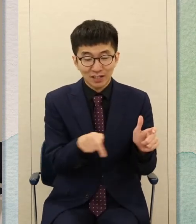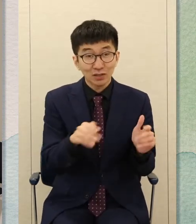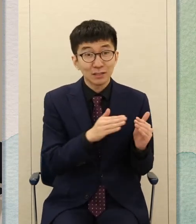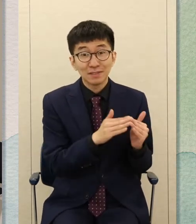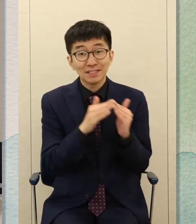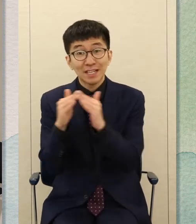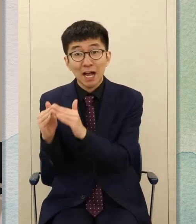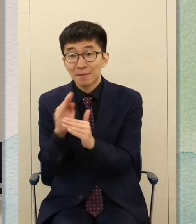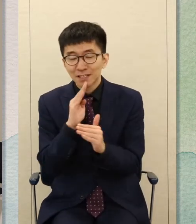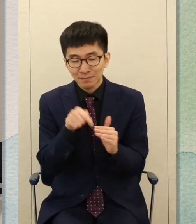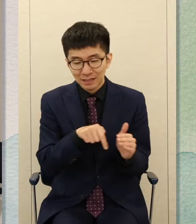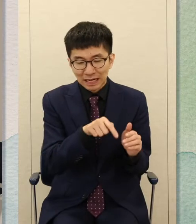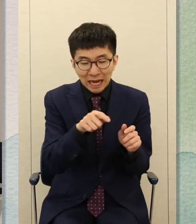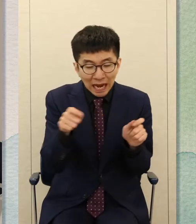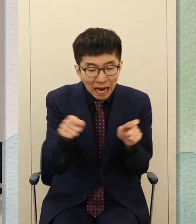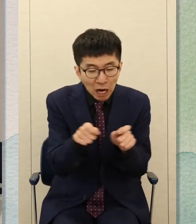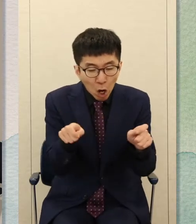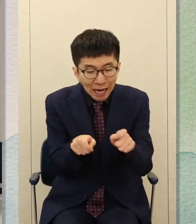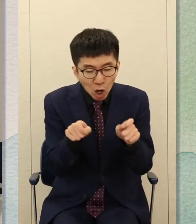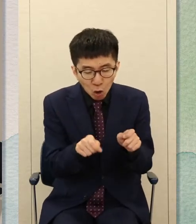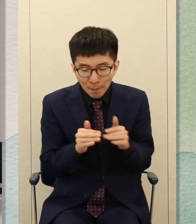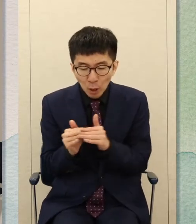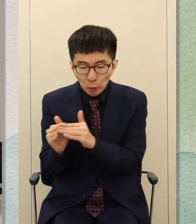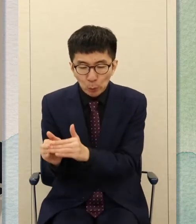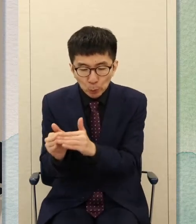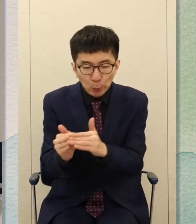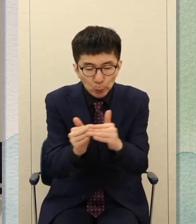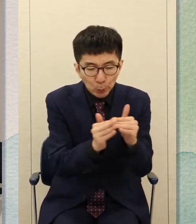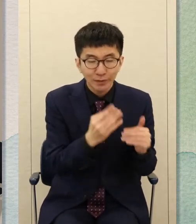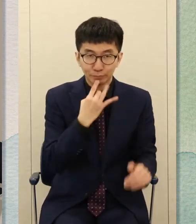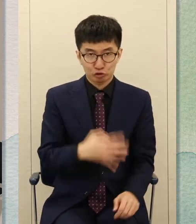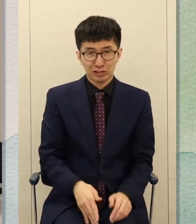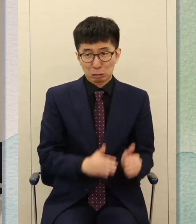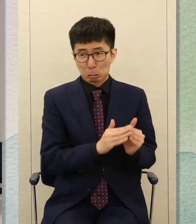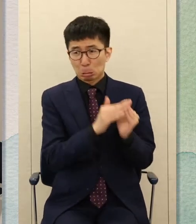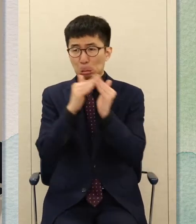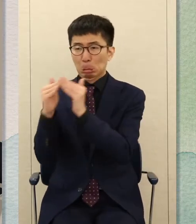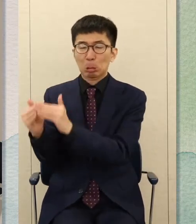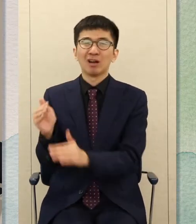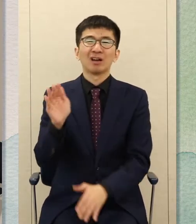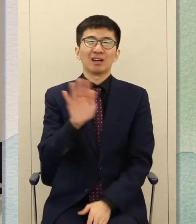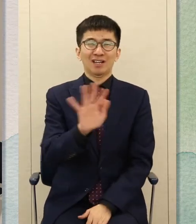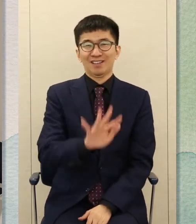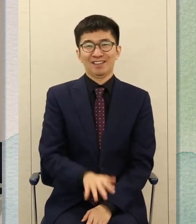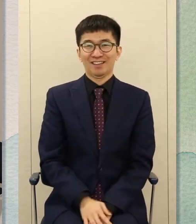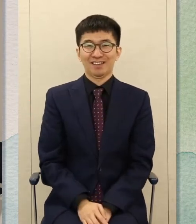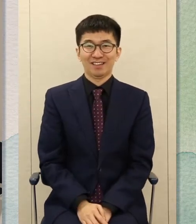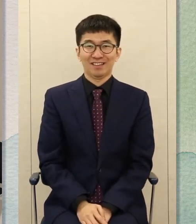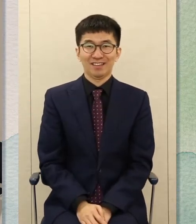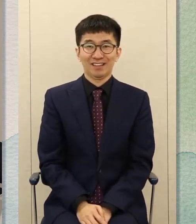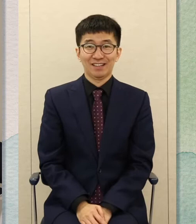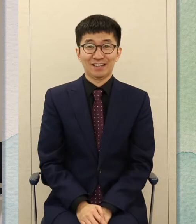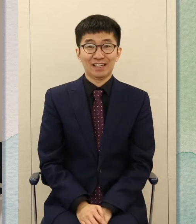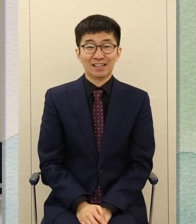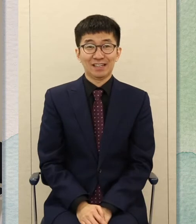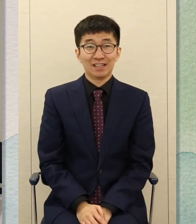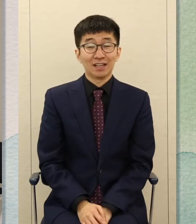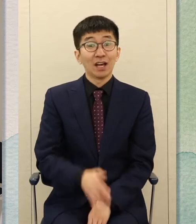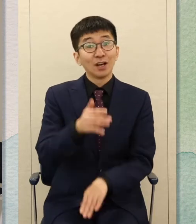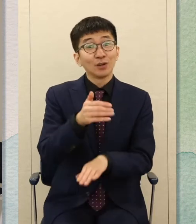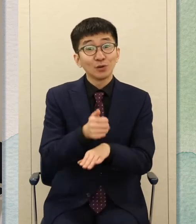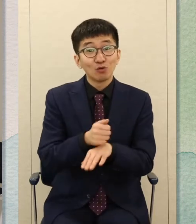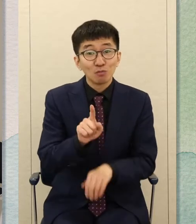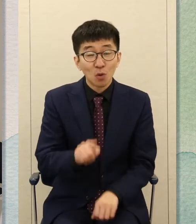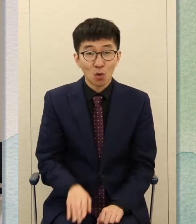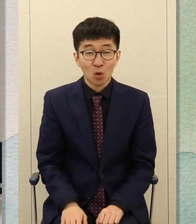되더라도 그 지역에서 이사 다녀요. 그래서 그런 어떤 공동체, 그러면 저런 분들이 많아지면 결국 어떻게